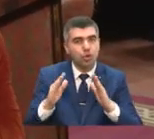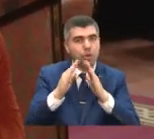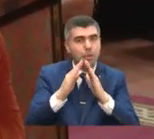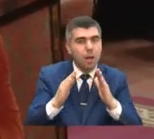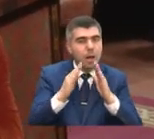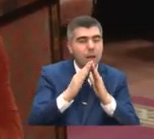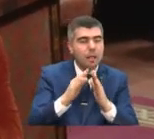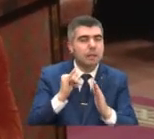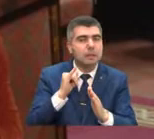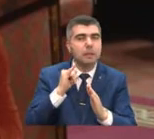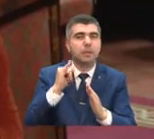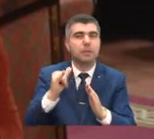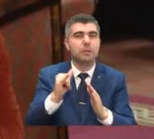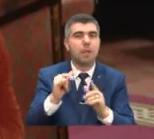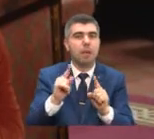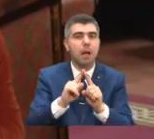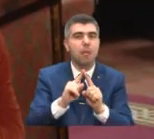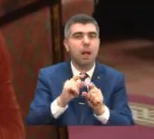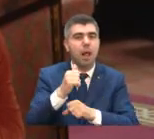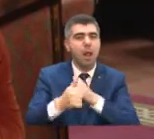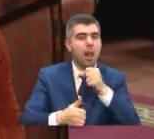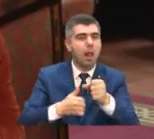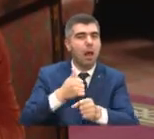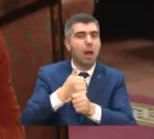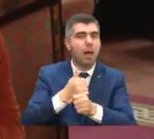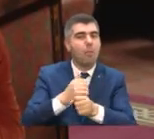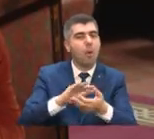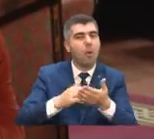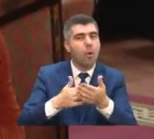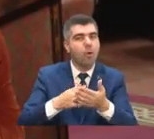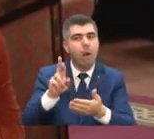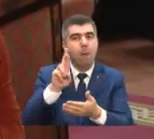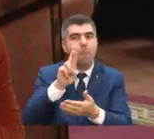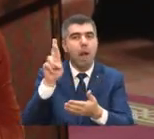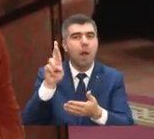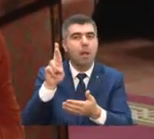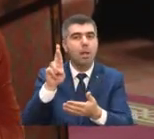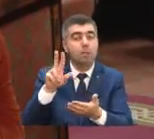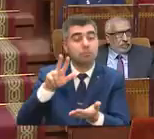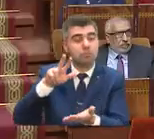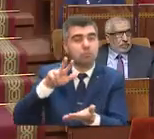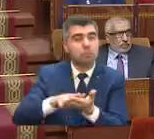سنة وبتعليمات من صاحب الجلالة تقوم وزارة الداخلية